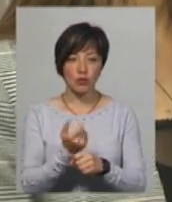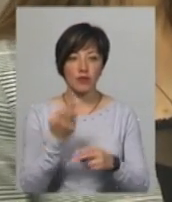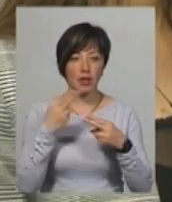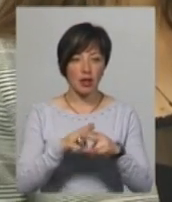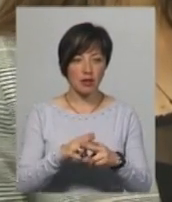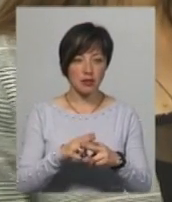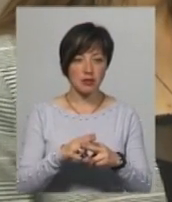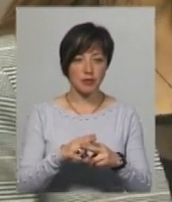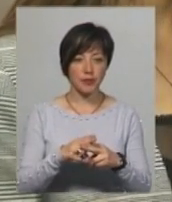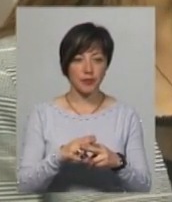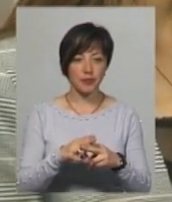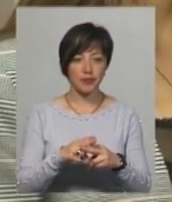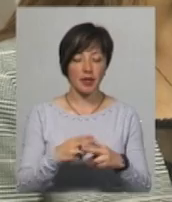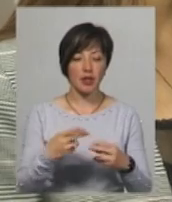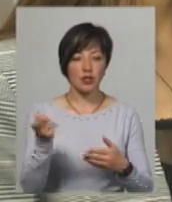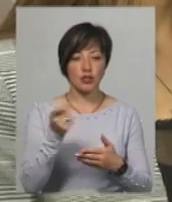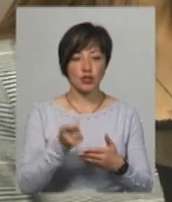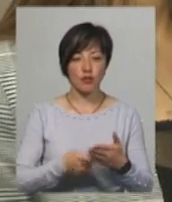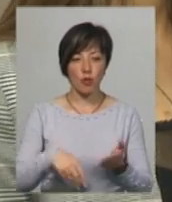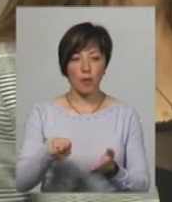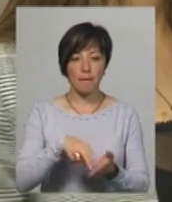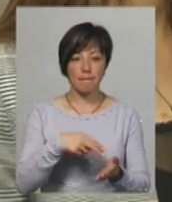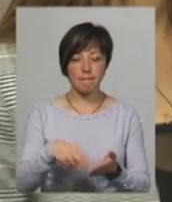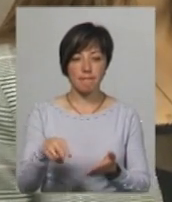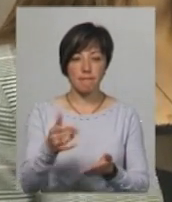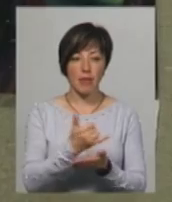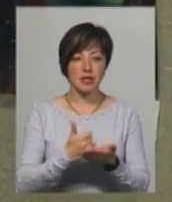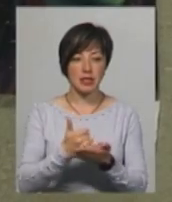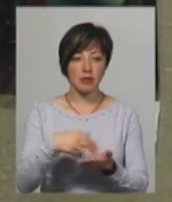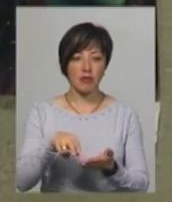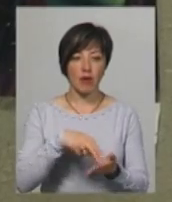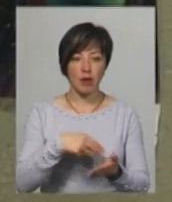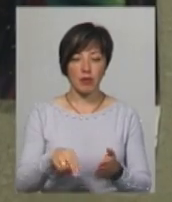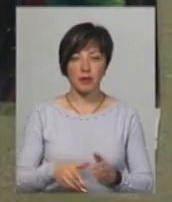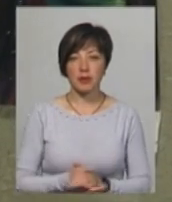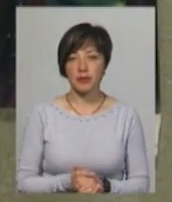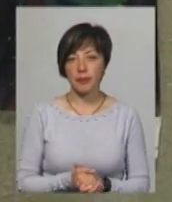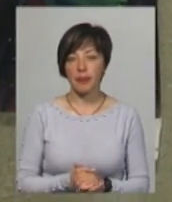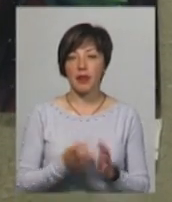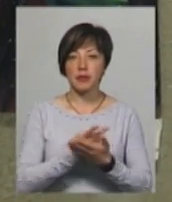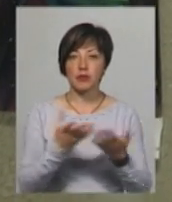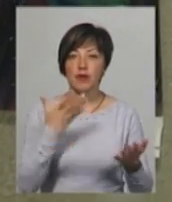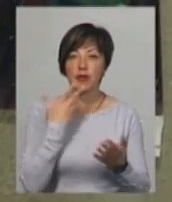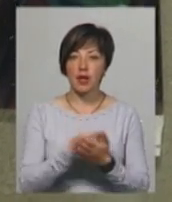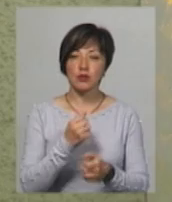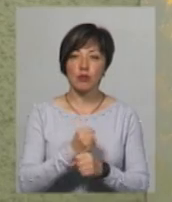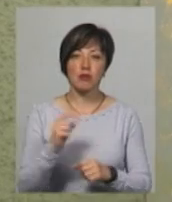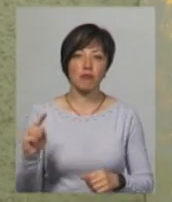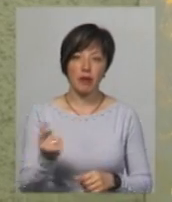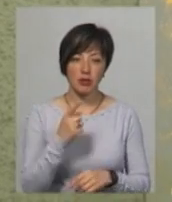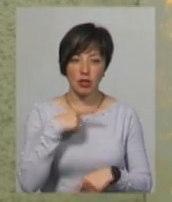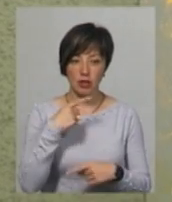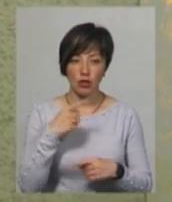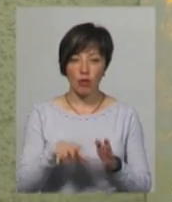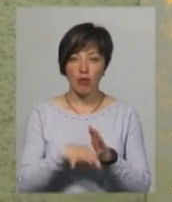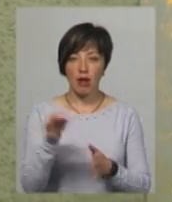техніці живопису масляними фарбами. Анастасія Кохан презентує власні роботи вперше. Каже,